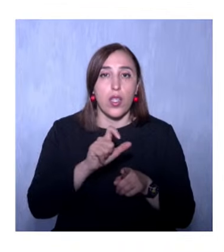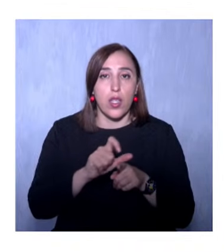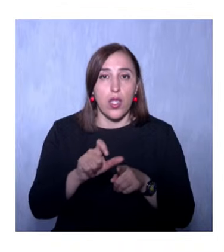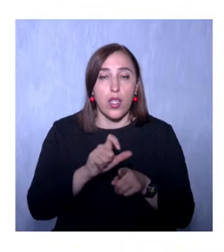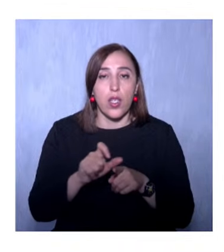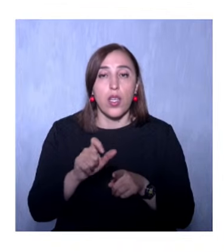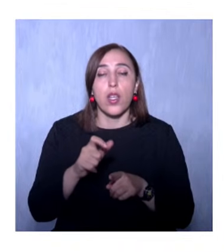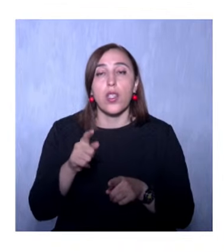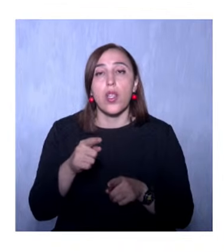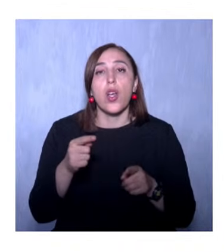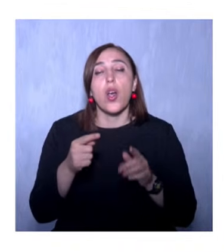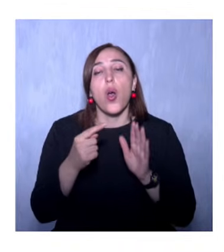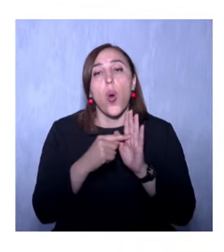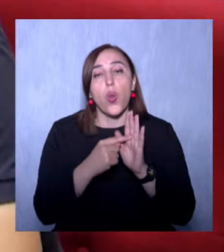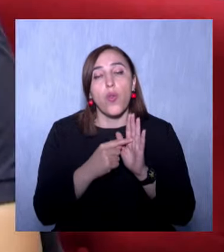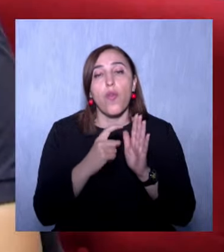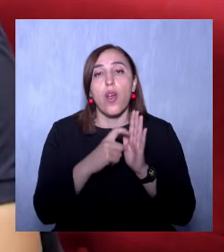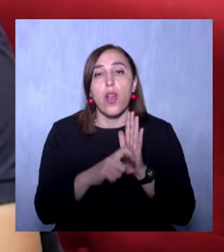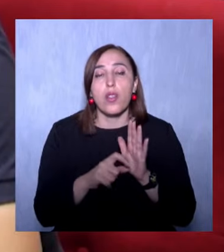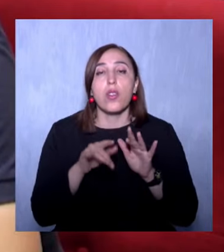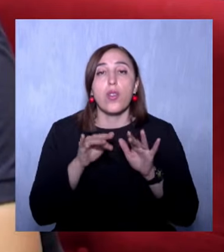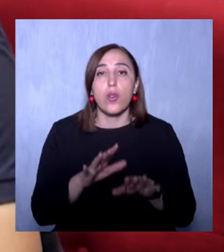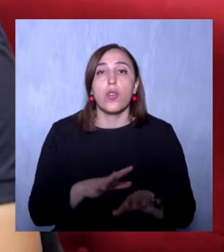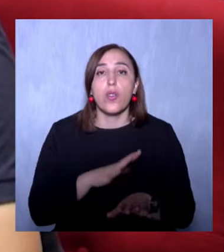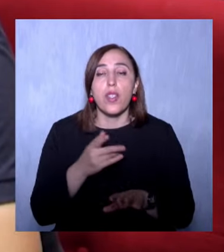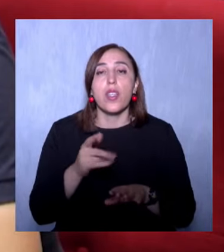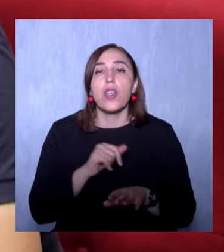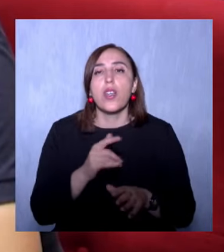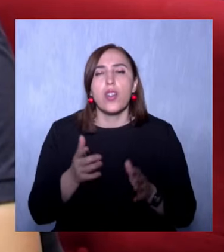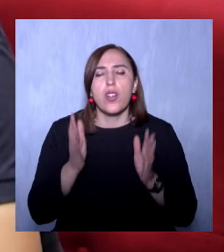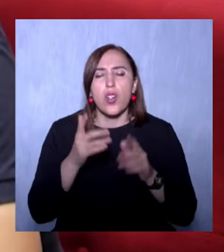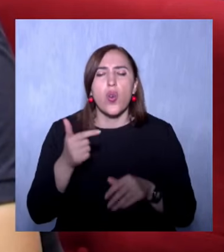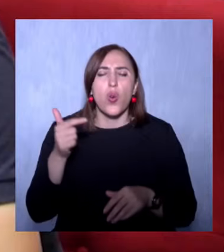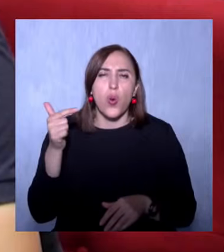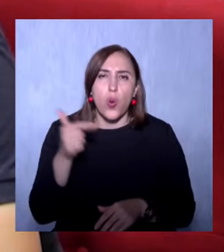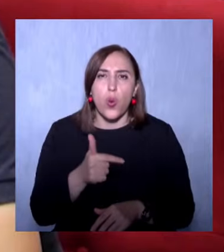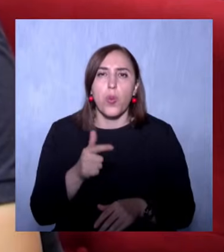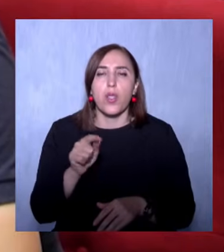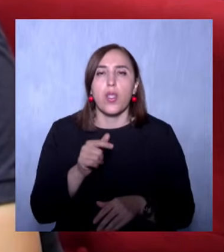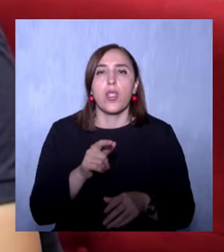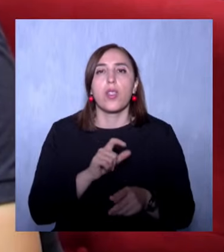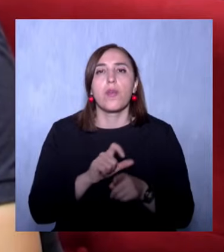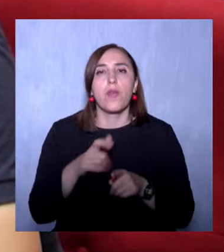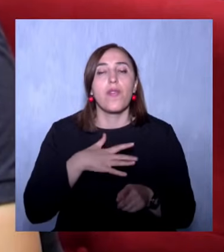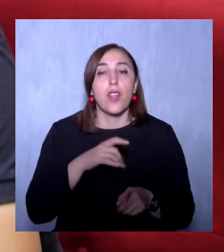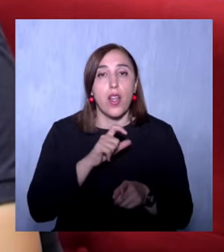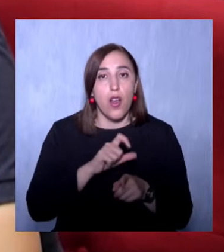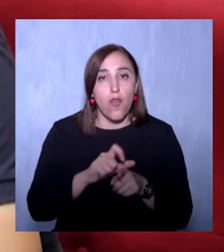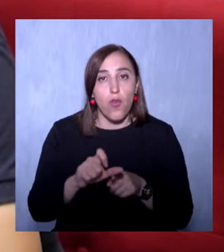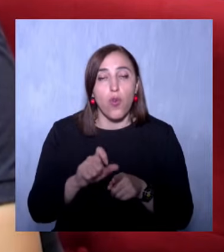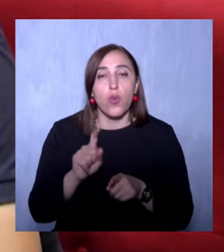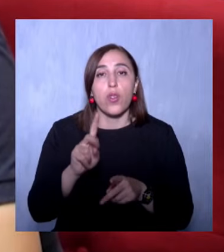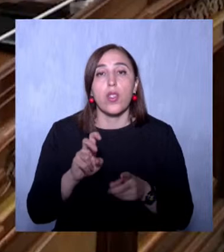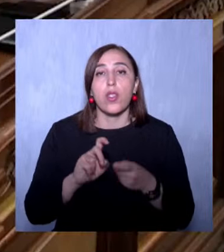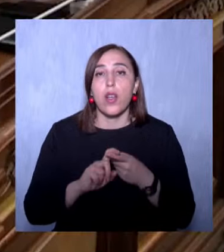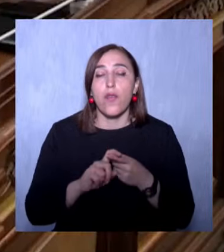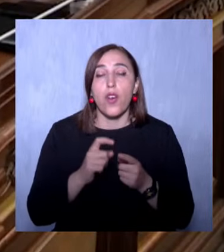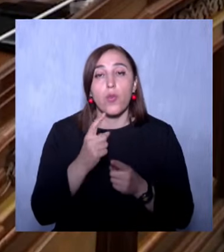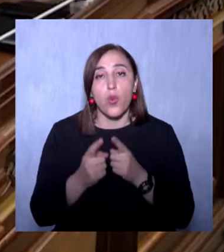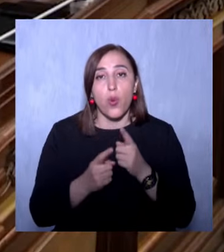հոդվածով հարուցված առաջին քրեական գործին, համարել, որ ծանր վիրավորանքների համար քրեական պատասխանատվություն սահմանող